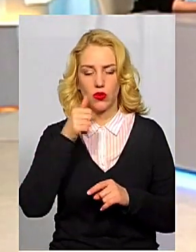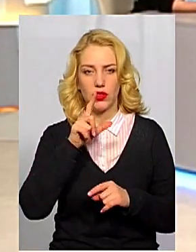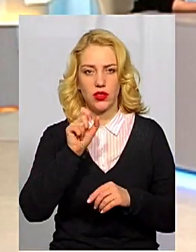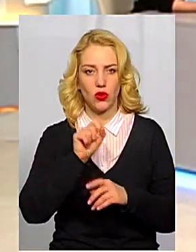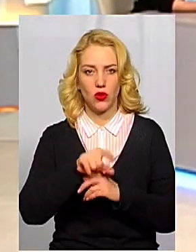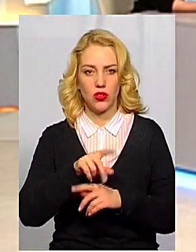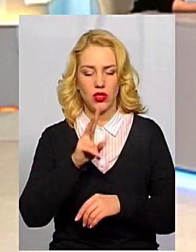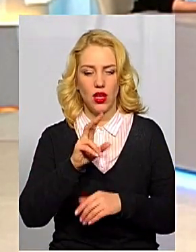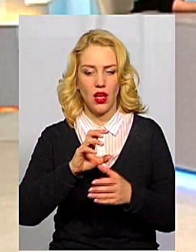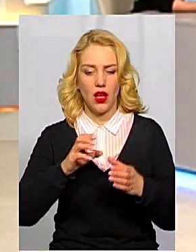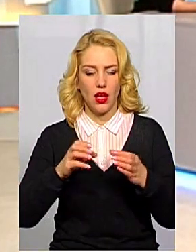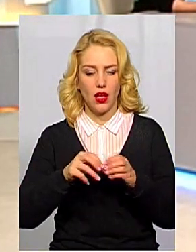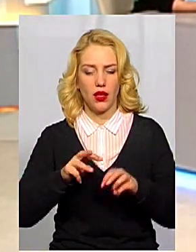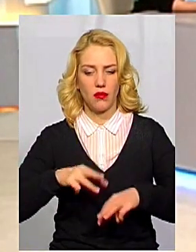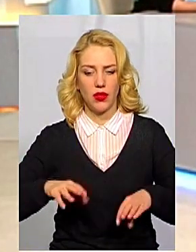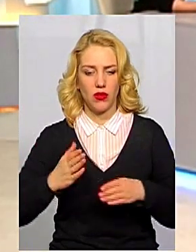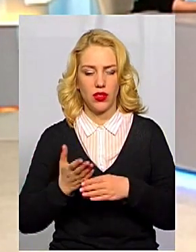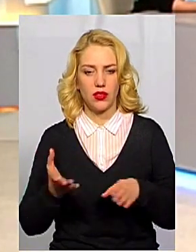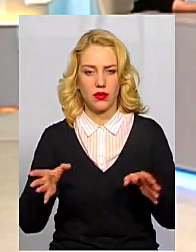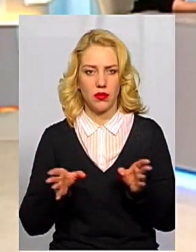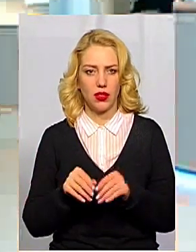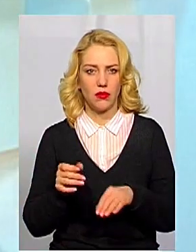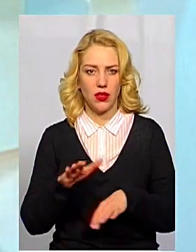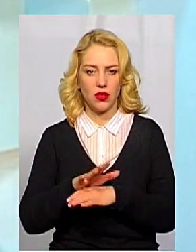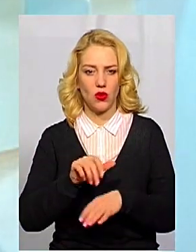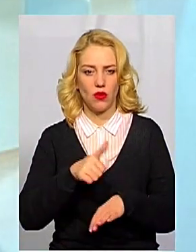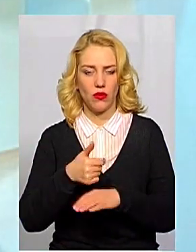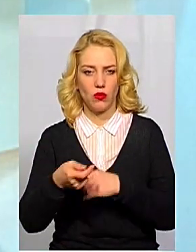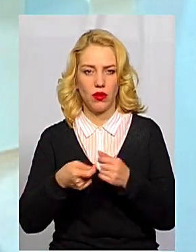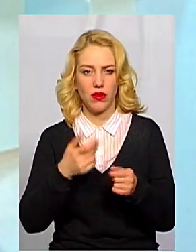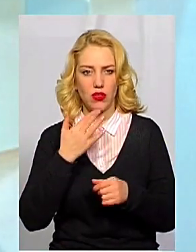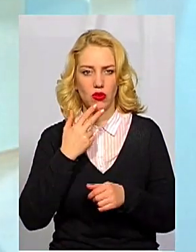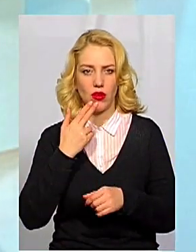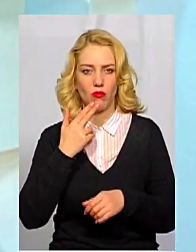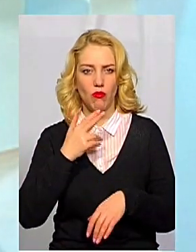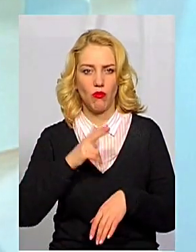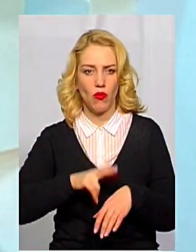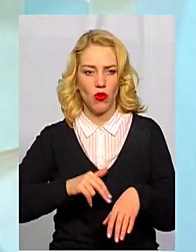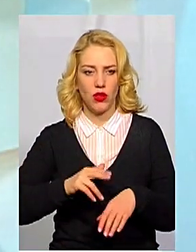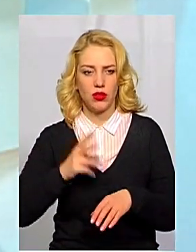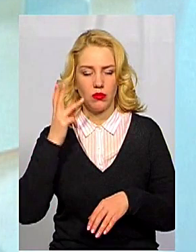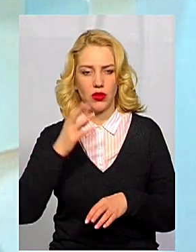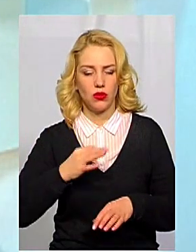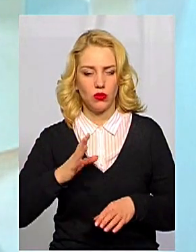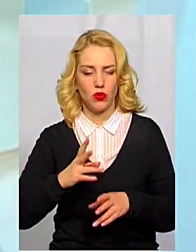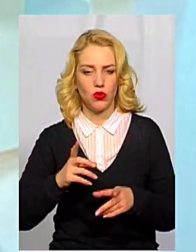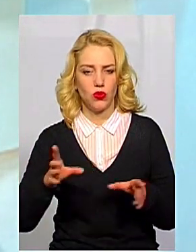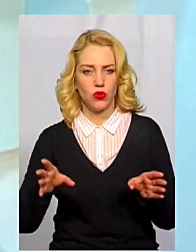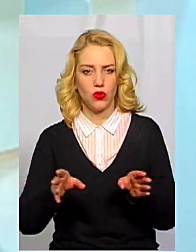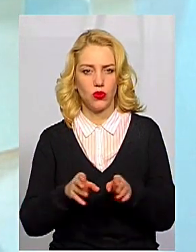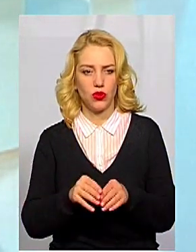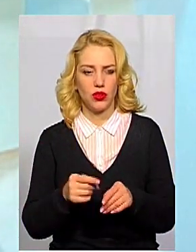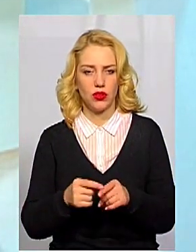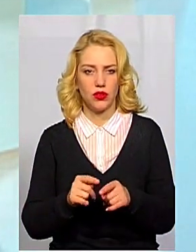Кабміну у нас прийнятий спільний наказ з головним управлінням Нацполіції Хмельницької області, будуть залучатись до цього і